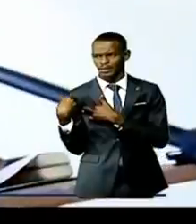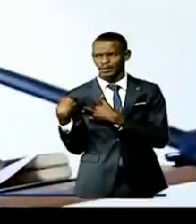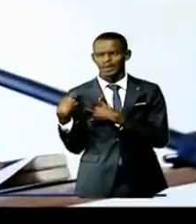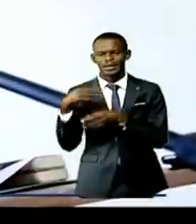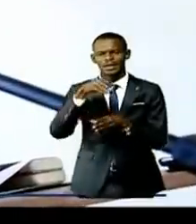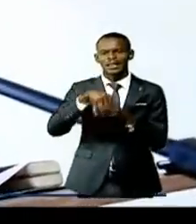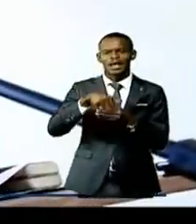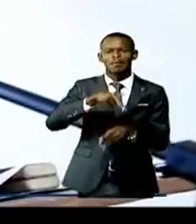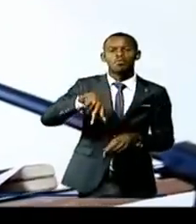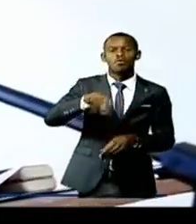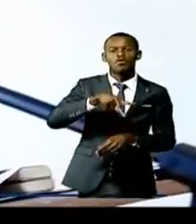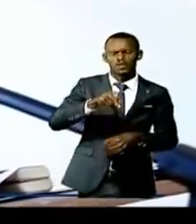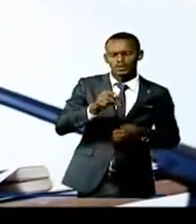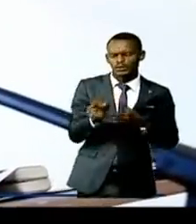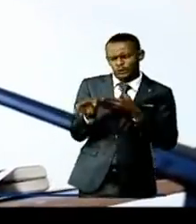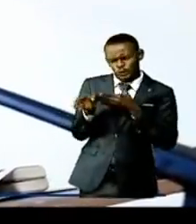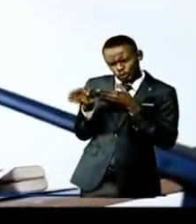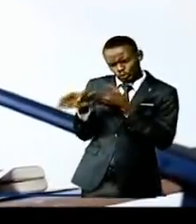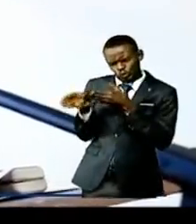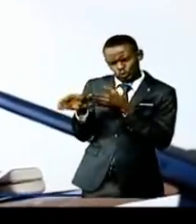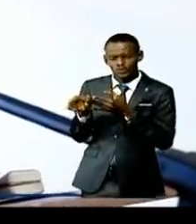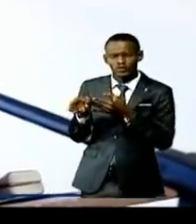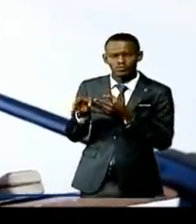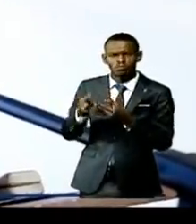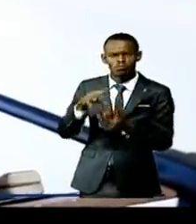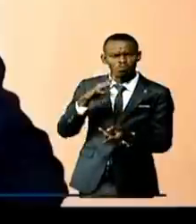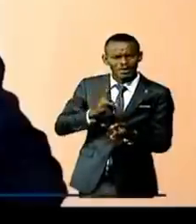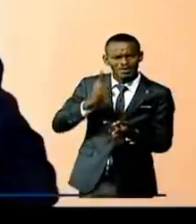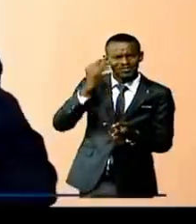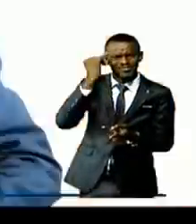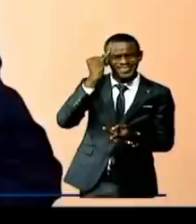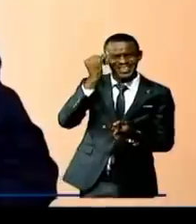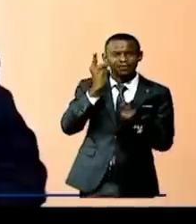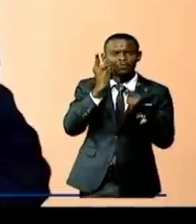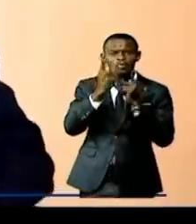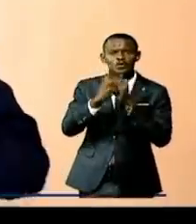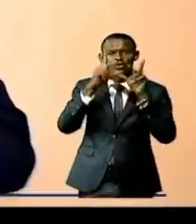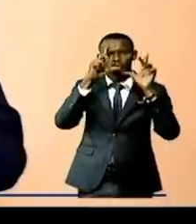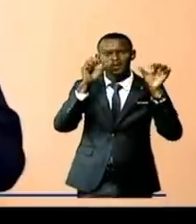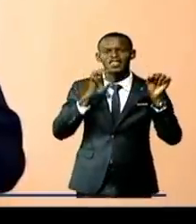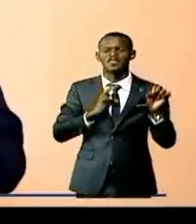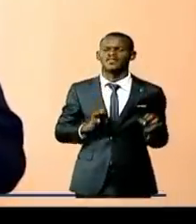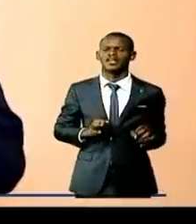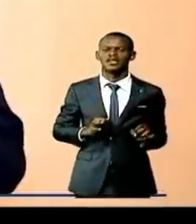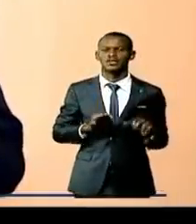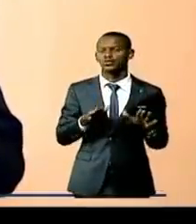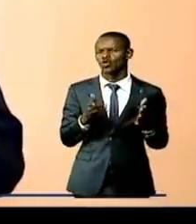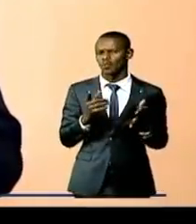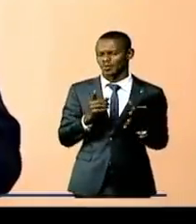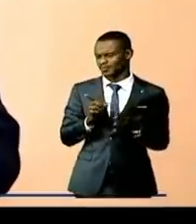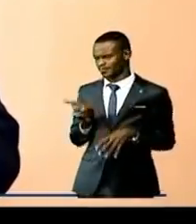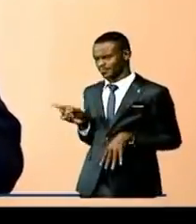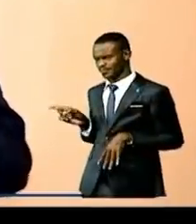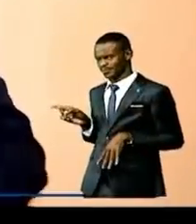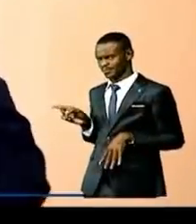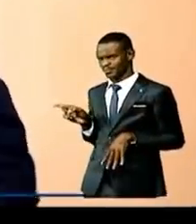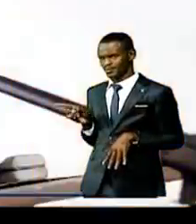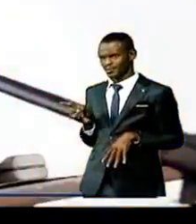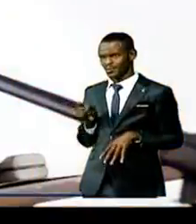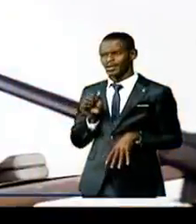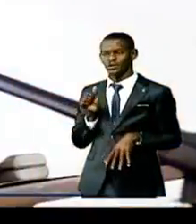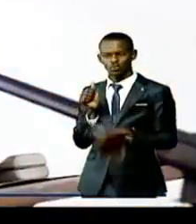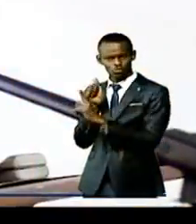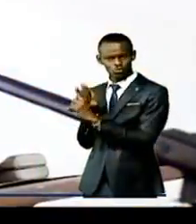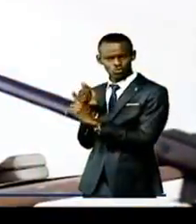Je puisse commencer par rendre gloire à Dieu Tout-Puissant, qui a toujours été un bon berger pour nous,